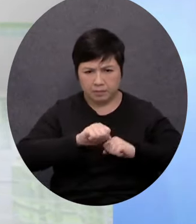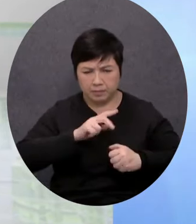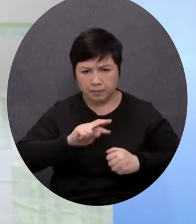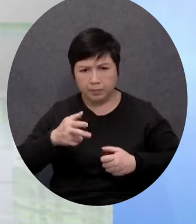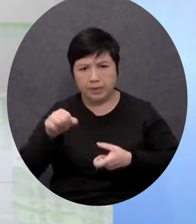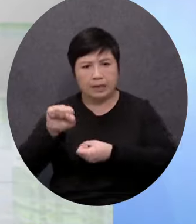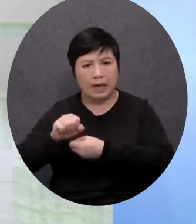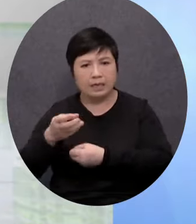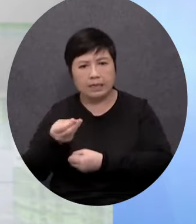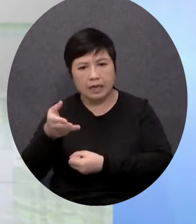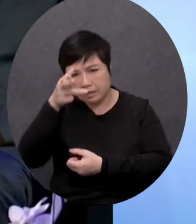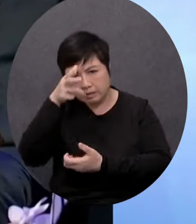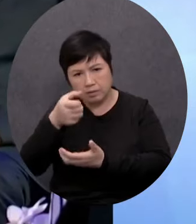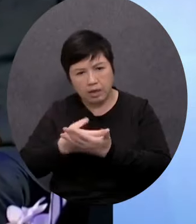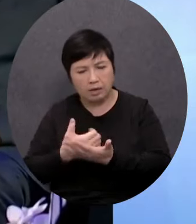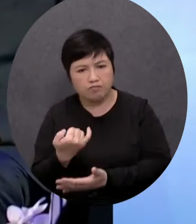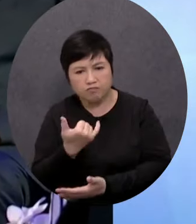策。